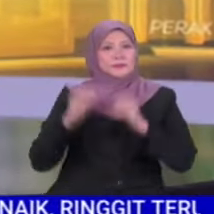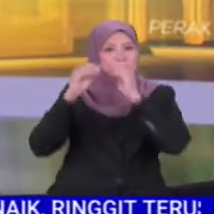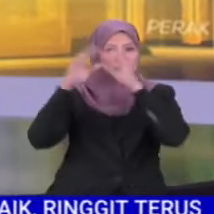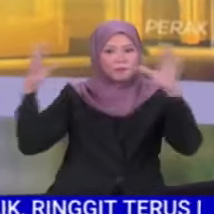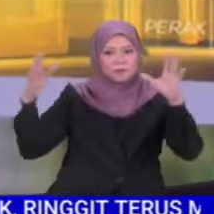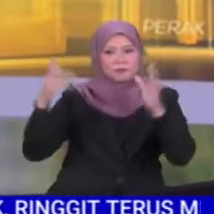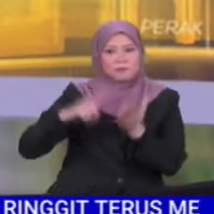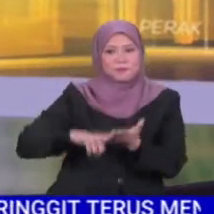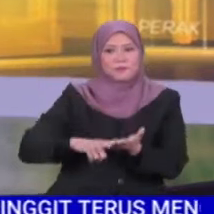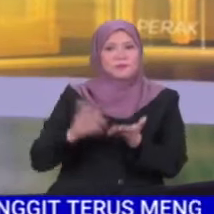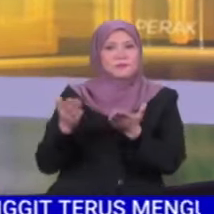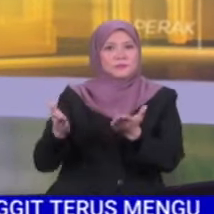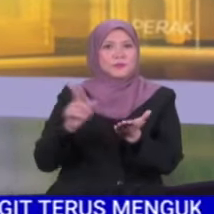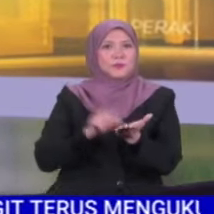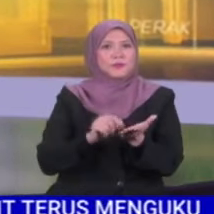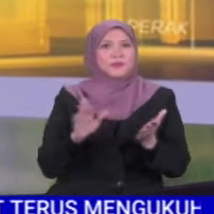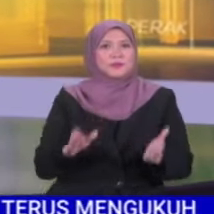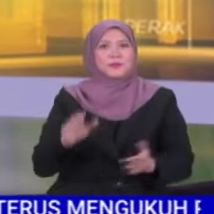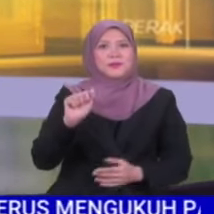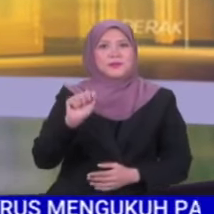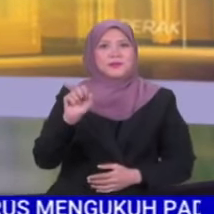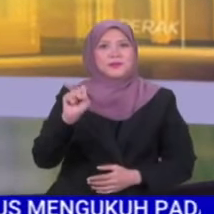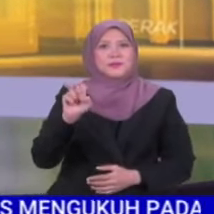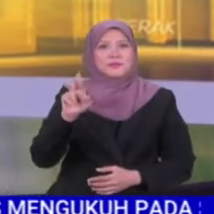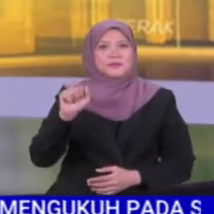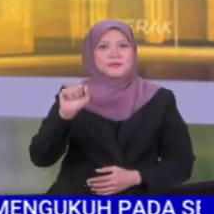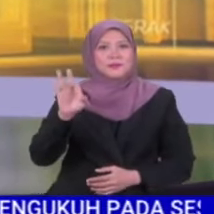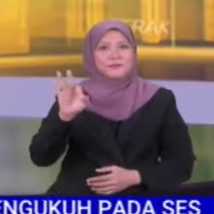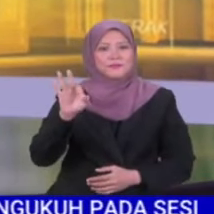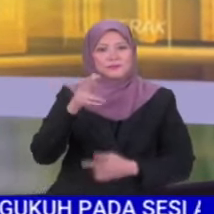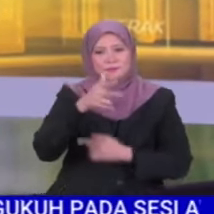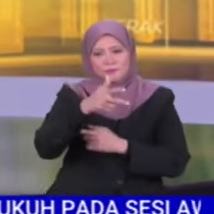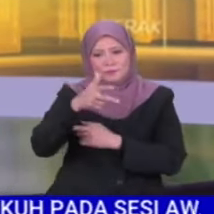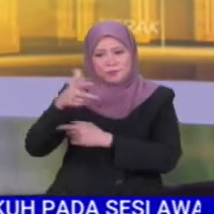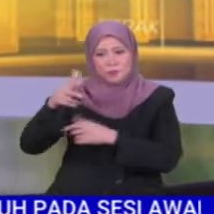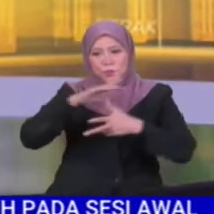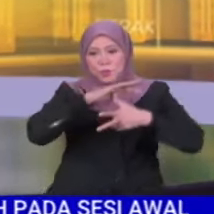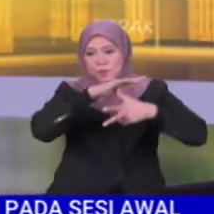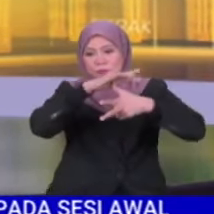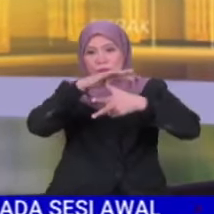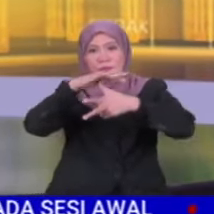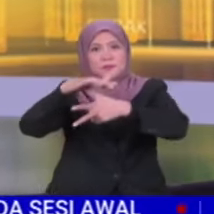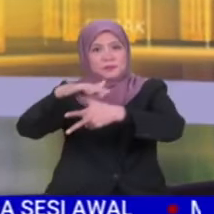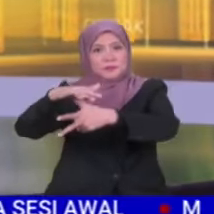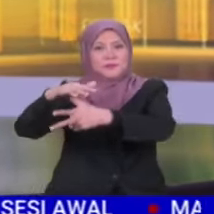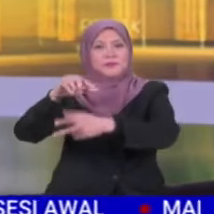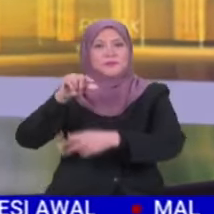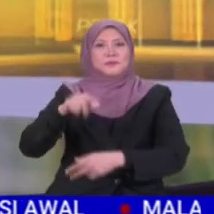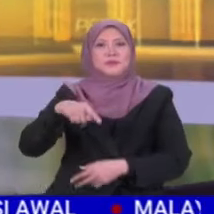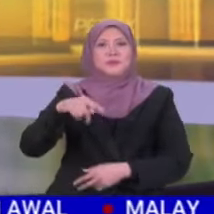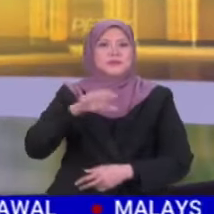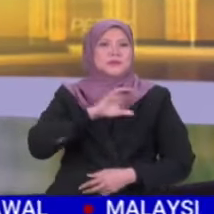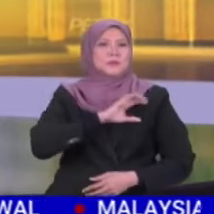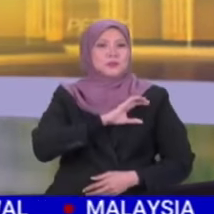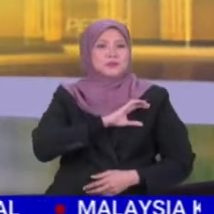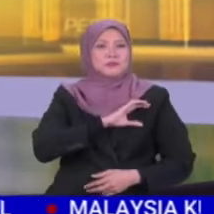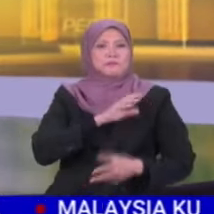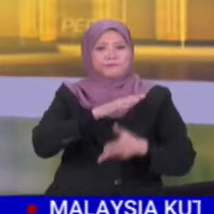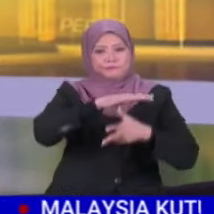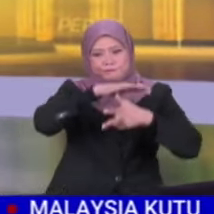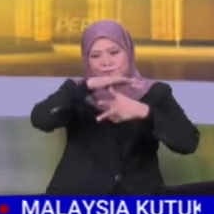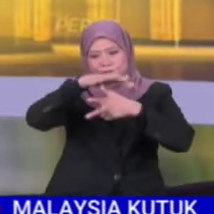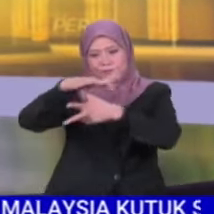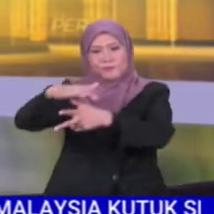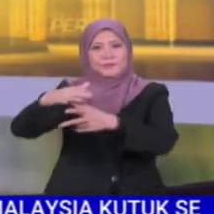gambaran terperinci, kita bersama wartawan Muhammad Ashraf Ishak yang sempat mengikuti tinjauan udara pasukan gerakan udara PGUPDRM di